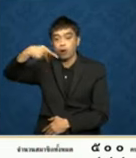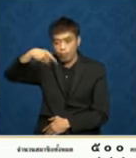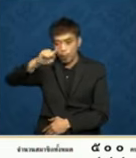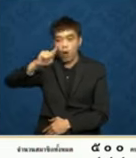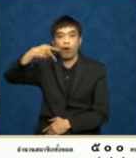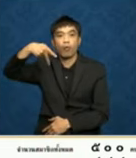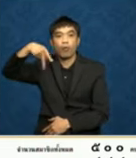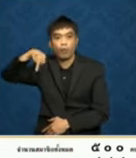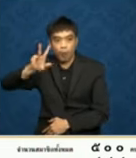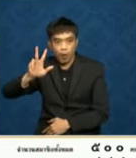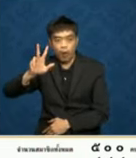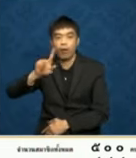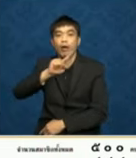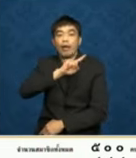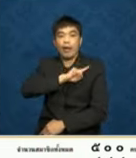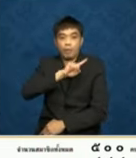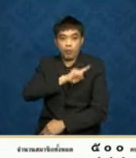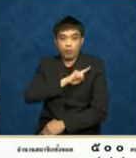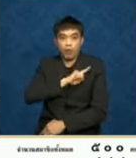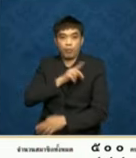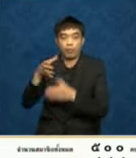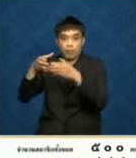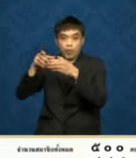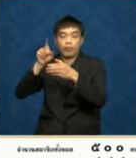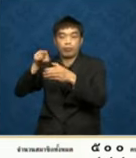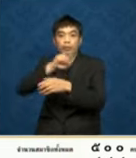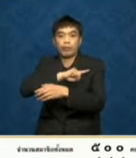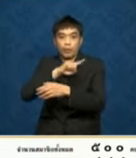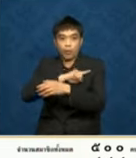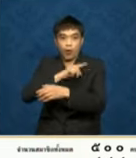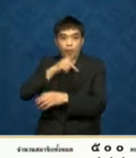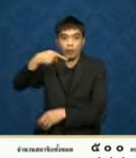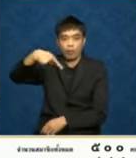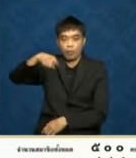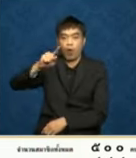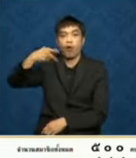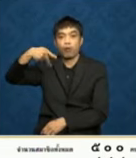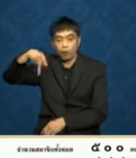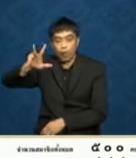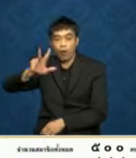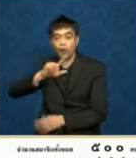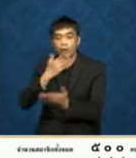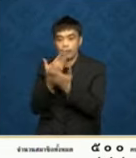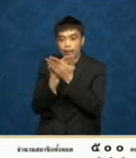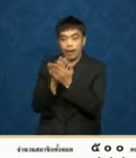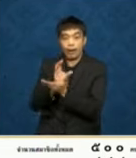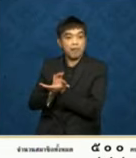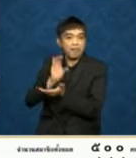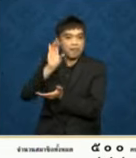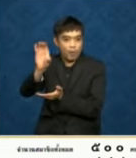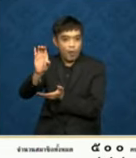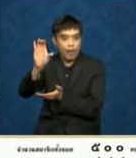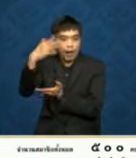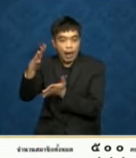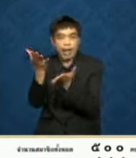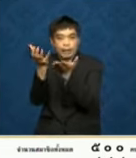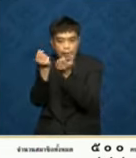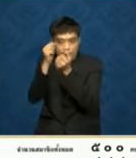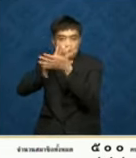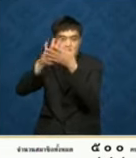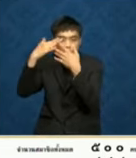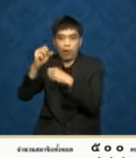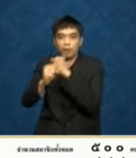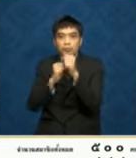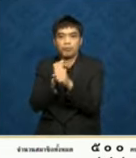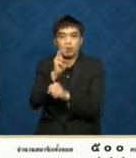มะตินะครั ไมต้ปลอยฟกัสวประชุมกที่ไหนและป.พ.กได้งบประมาณโครงการนี้ไปแล้วตั้แต่งบปี